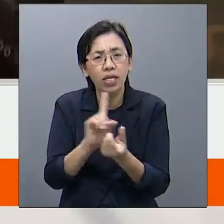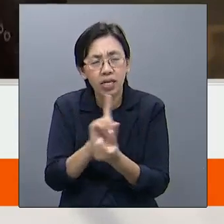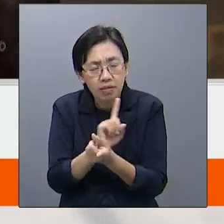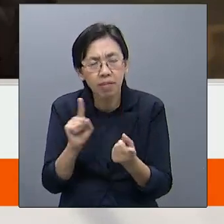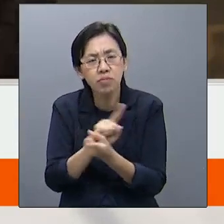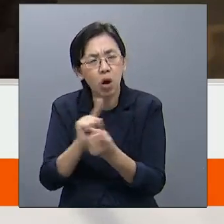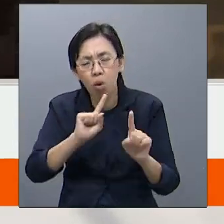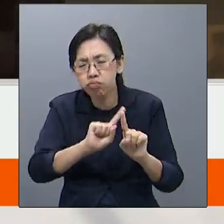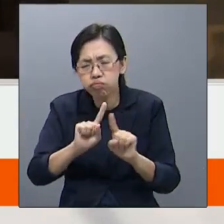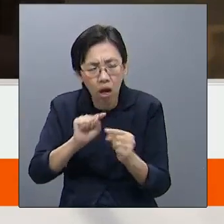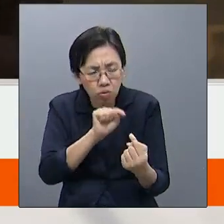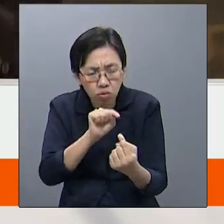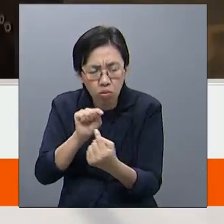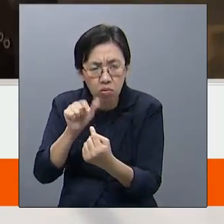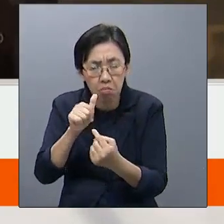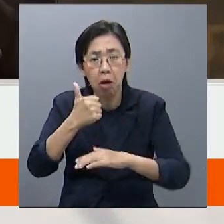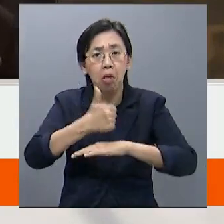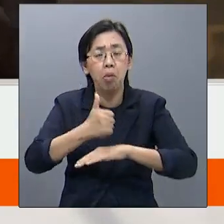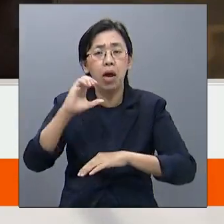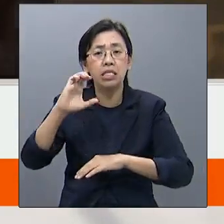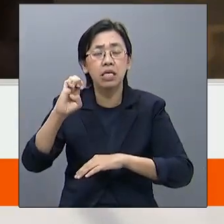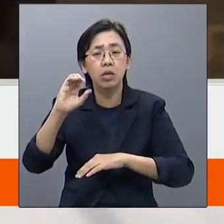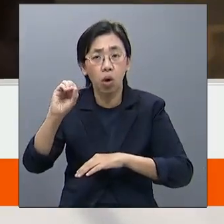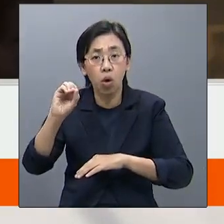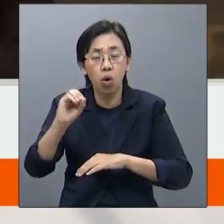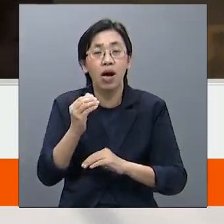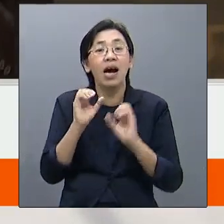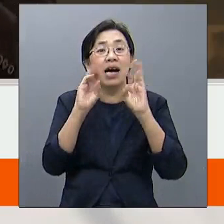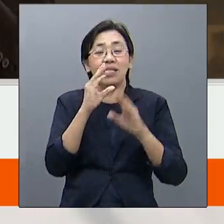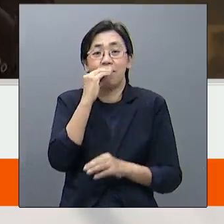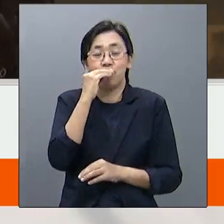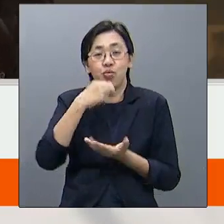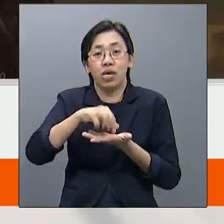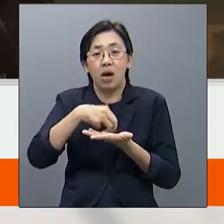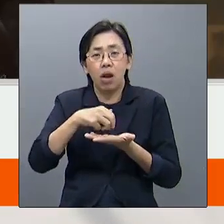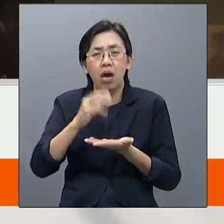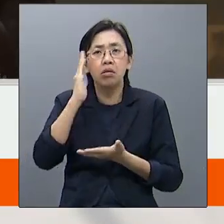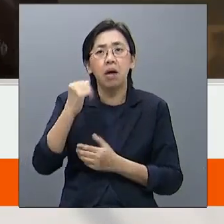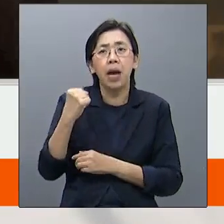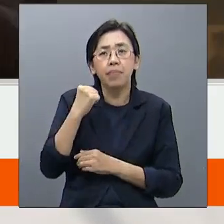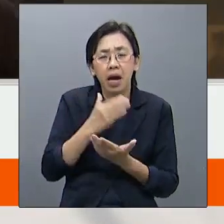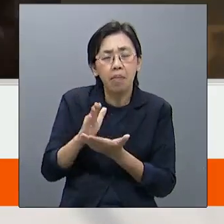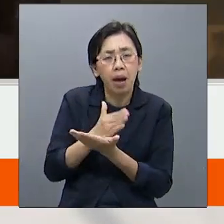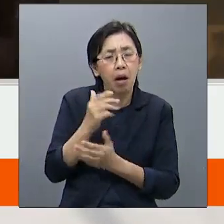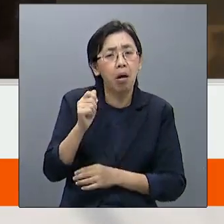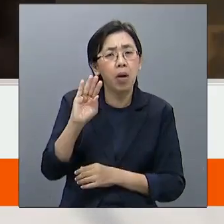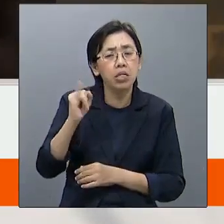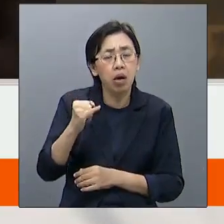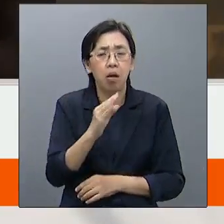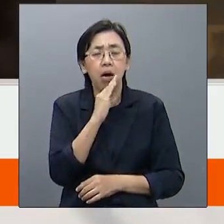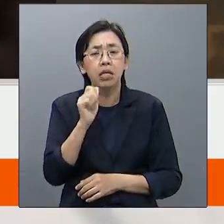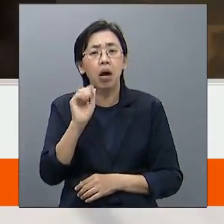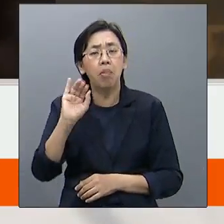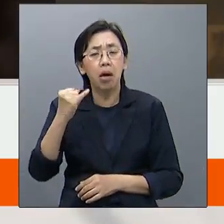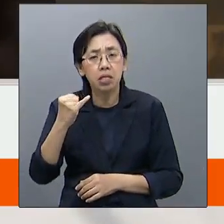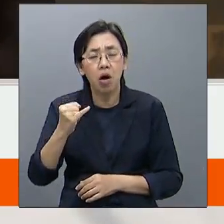่พอมาเป็นพวกวา CEO อยเมื่สครู่นี้ทอาาร์พูดเรื่องของการแ่งสนอำนาจกับอ legacyถ้อย่างเป็อบโจร เขาย